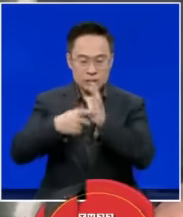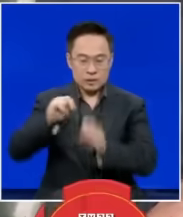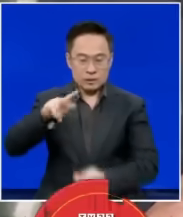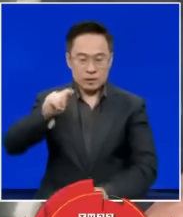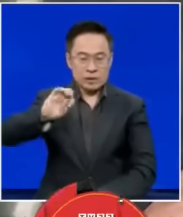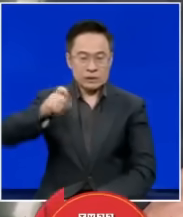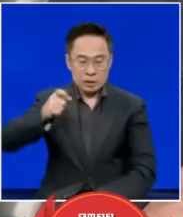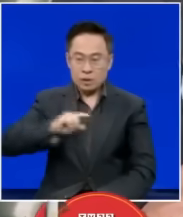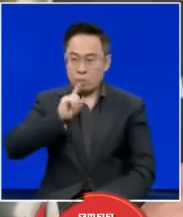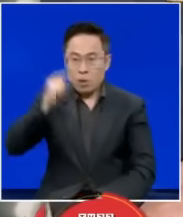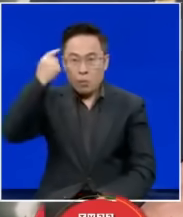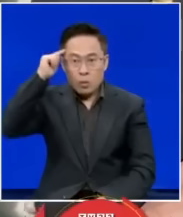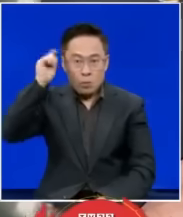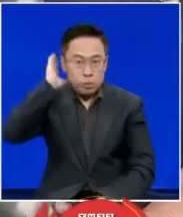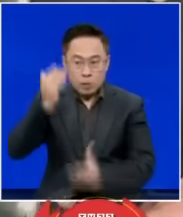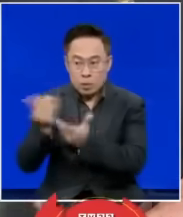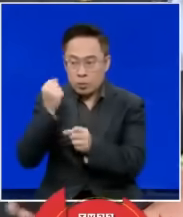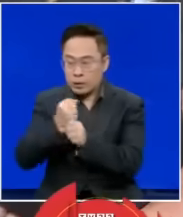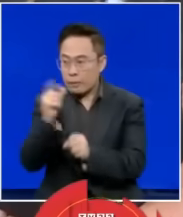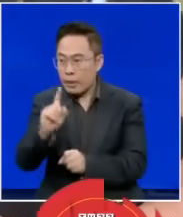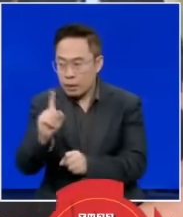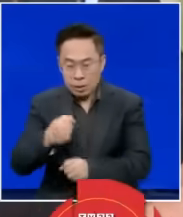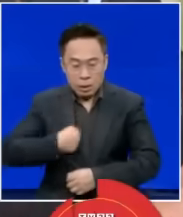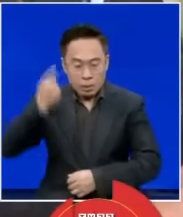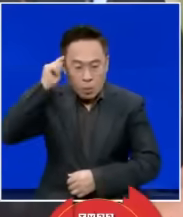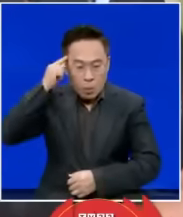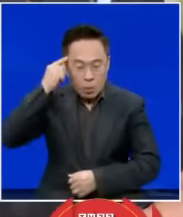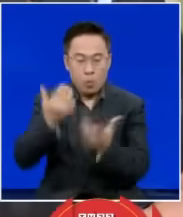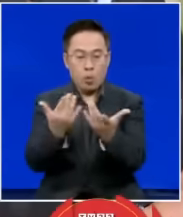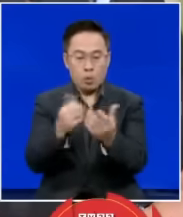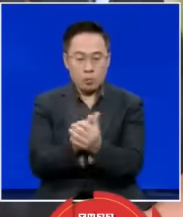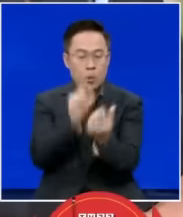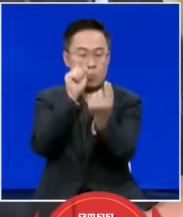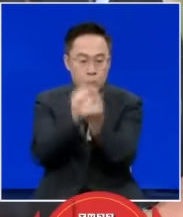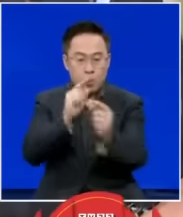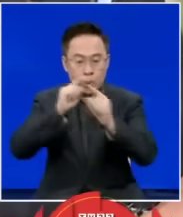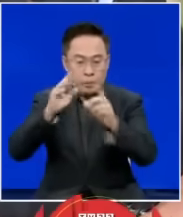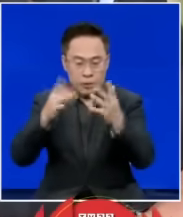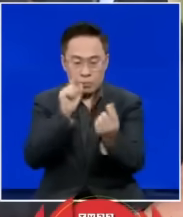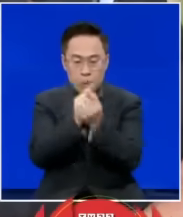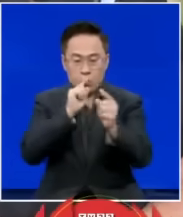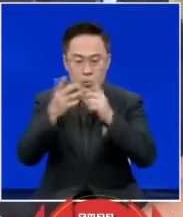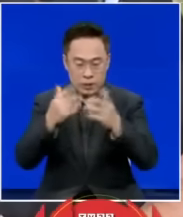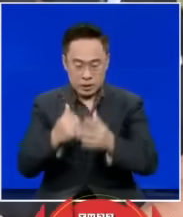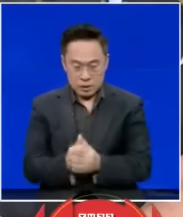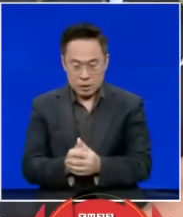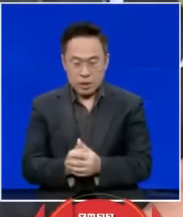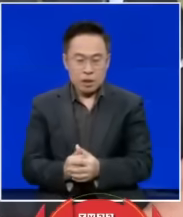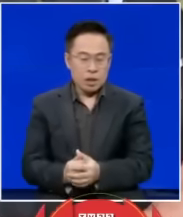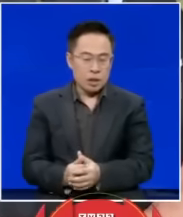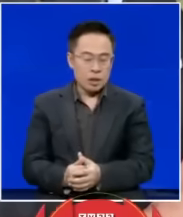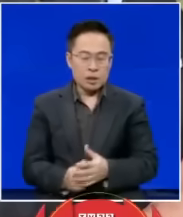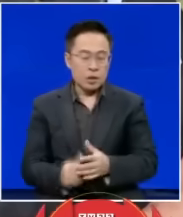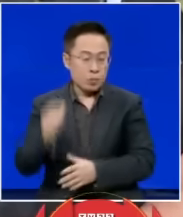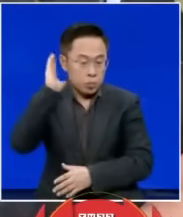ยอมรับว่าตอนนั้นท่านยังไม่ทราบนะครับก็บอกเดี๋ยวต้องรอเช็คอีกทีนึงปกติไม่ค่อยเจอกันเพราะว่าคนนี้บอกเป็นลูกชายคนโต